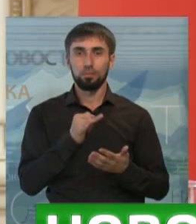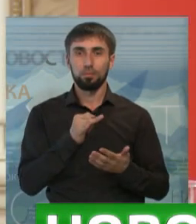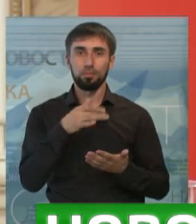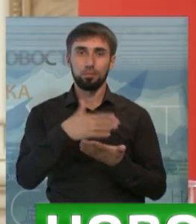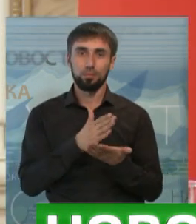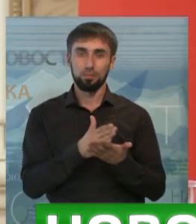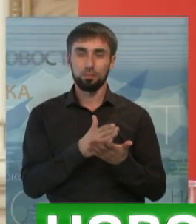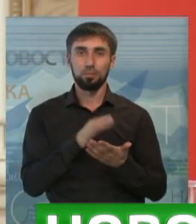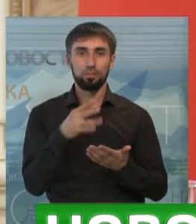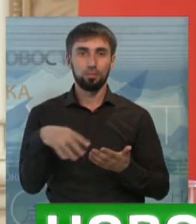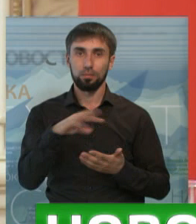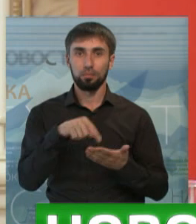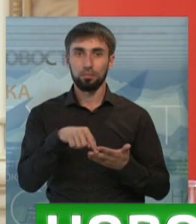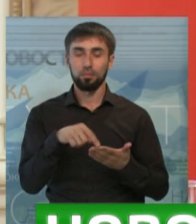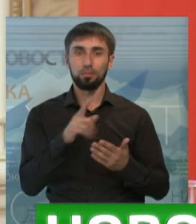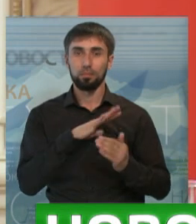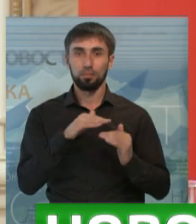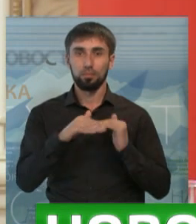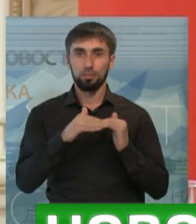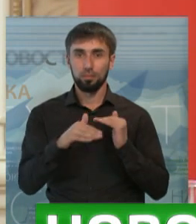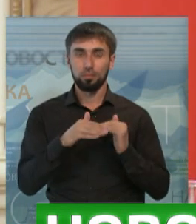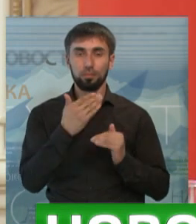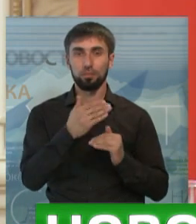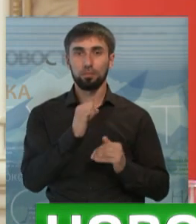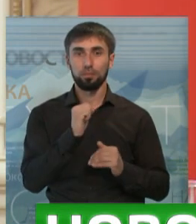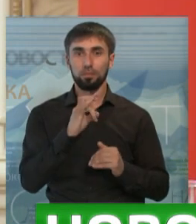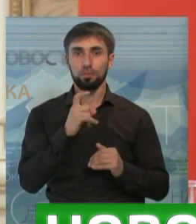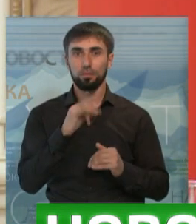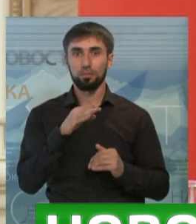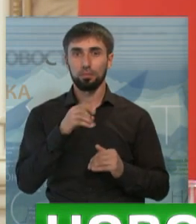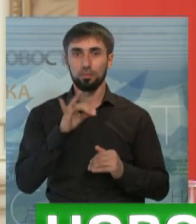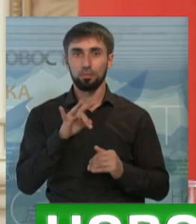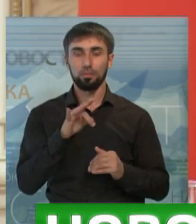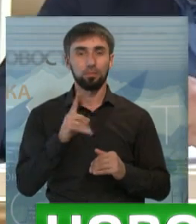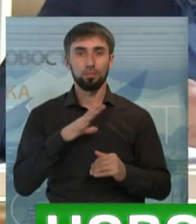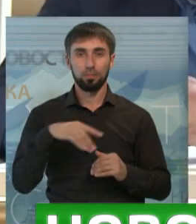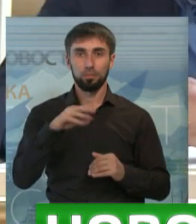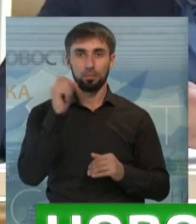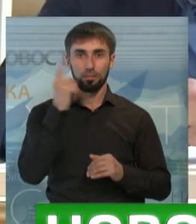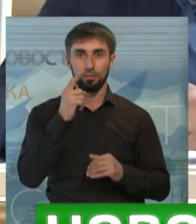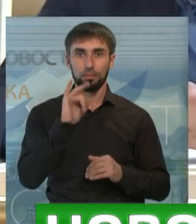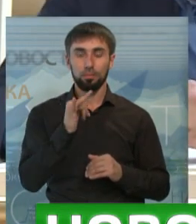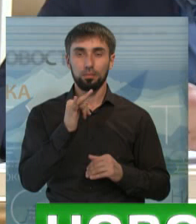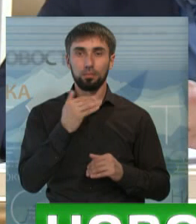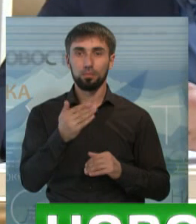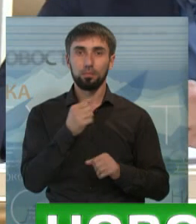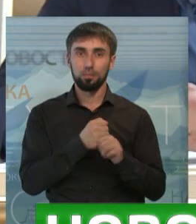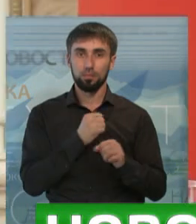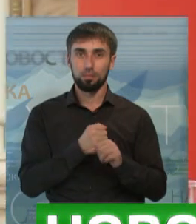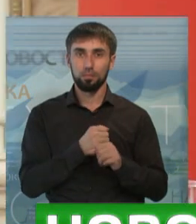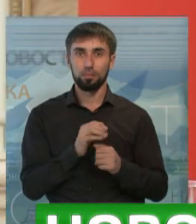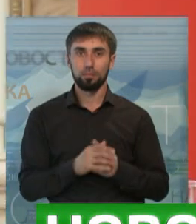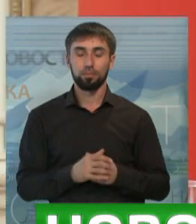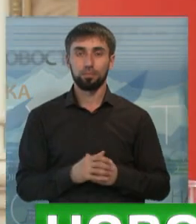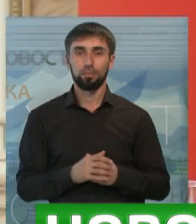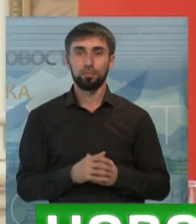площадки чтобы их архитектор надеть ну чтобы вы знали и тогда концепцию выработать нельзя там